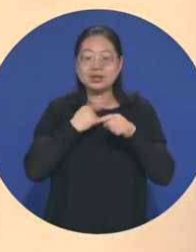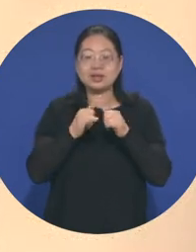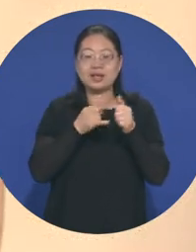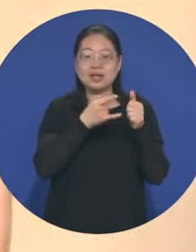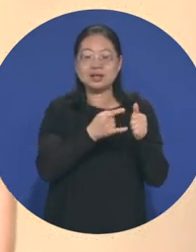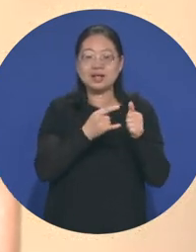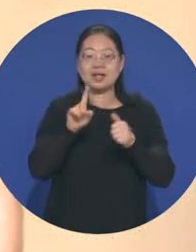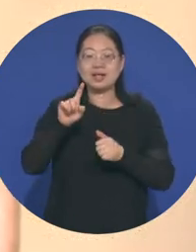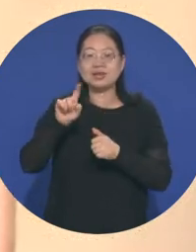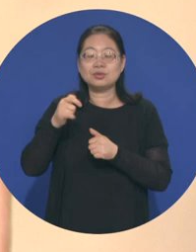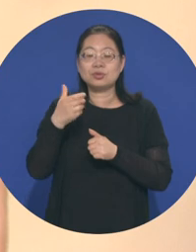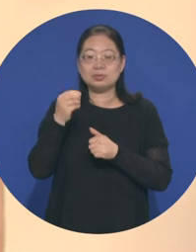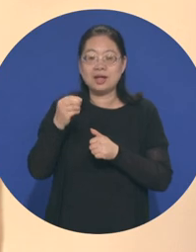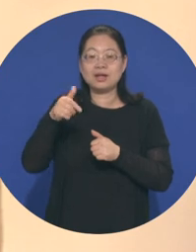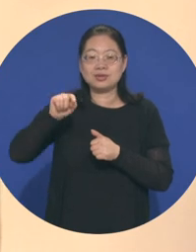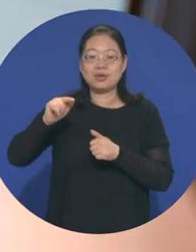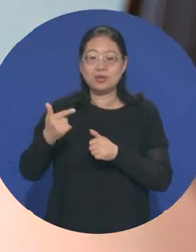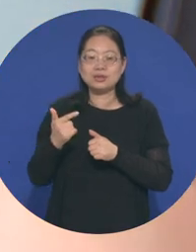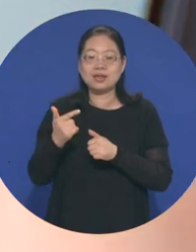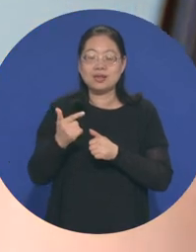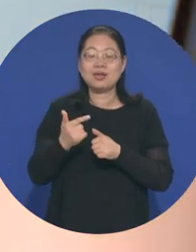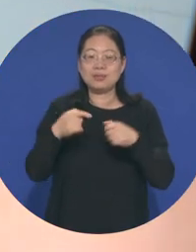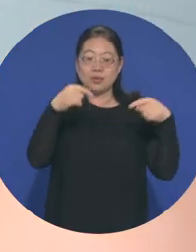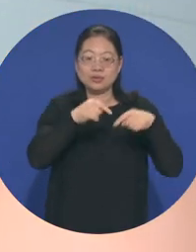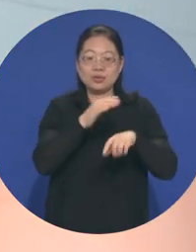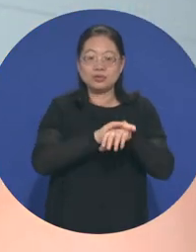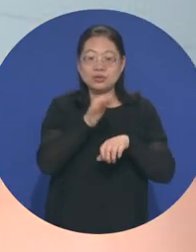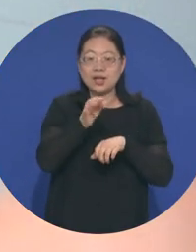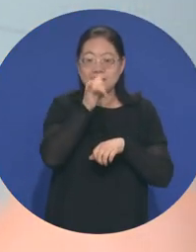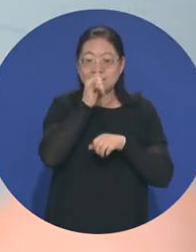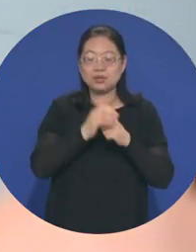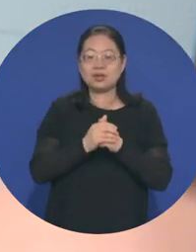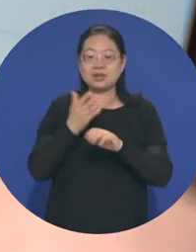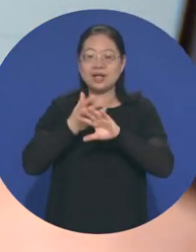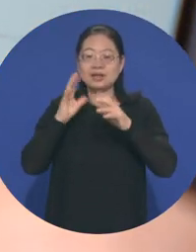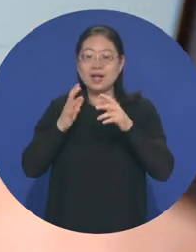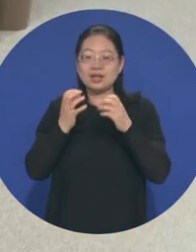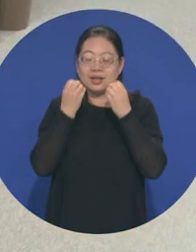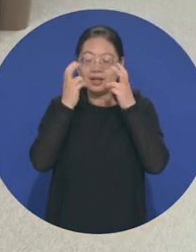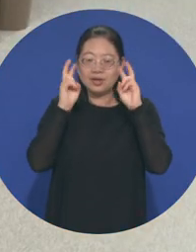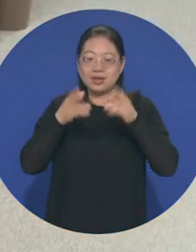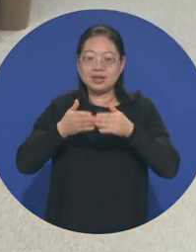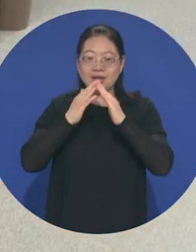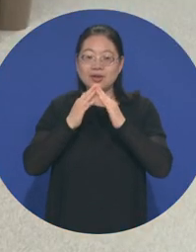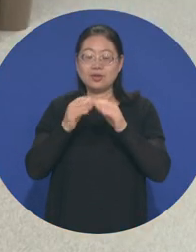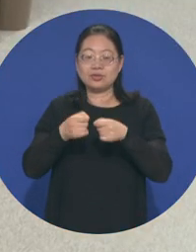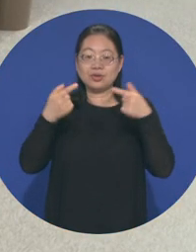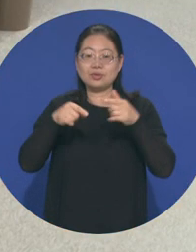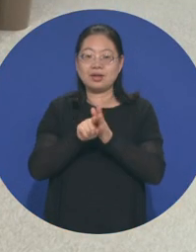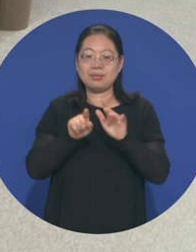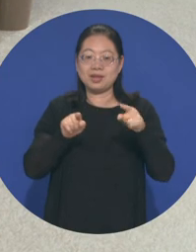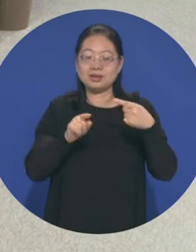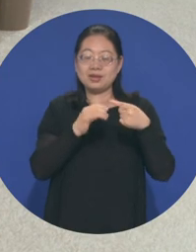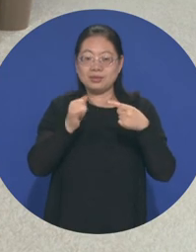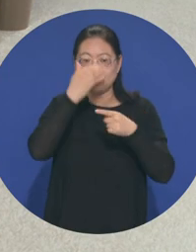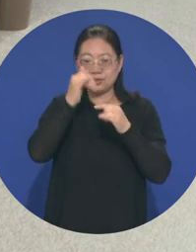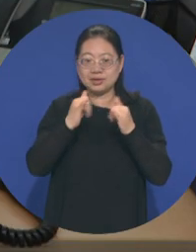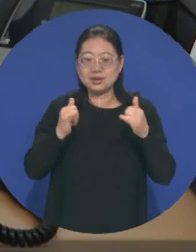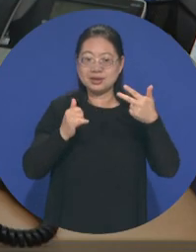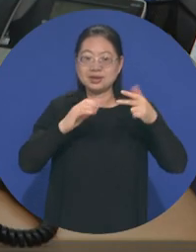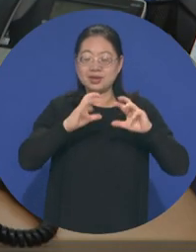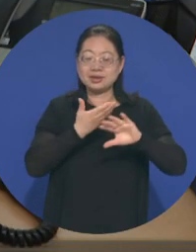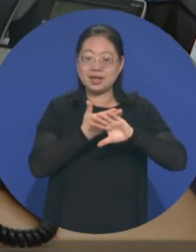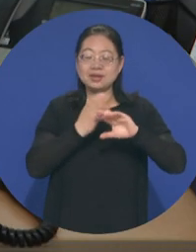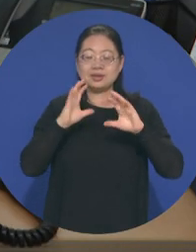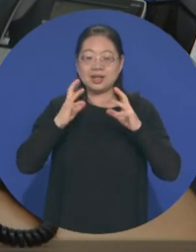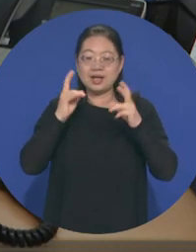청년에게 16만여 건의 면접 수당이 지급됐고 경기청년 해외 추창업 기회 확충을 통해 100명의 청년들이 7개국 해외